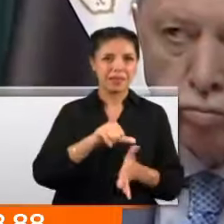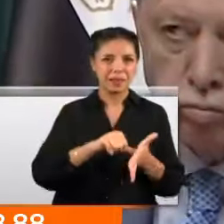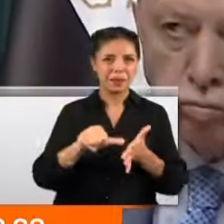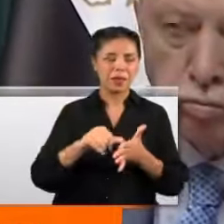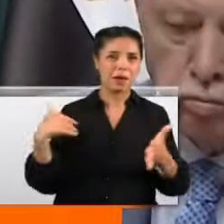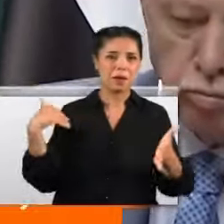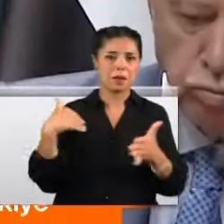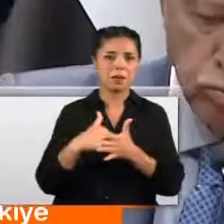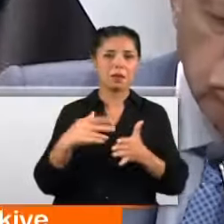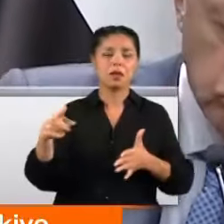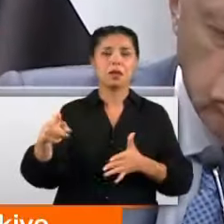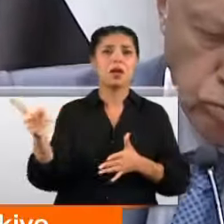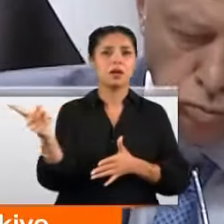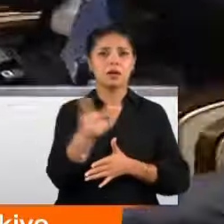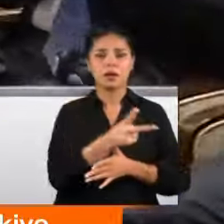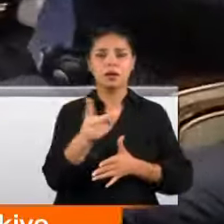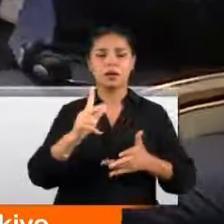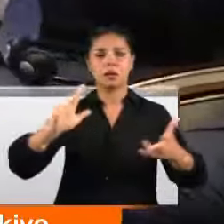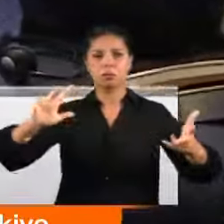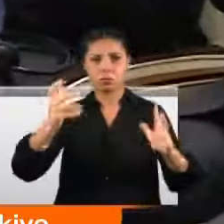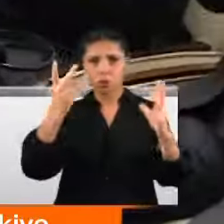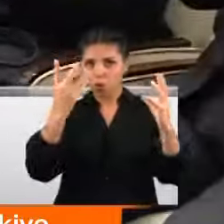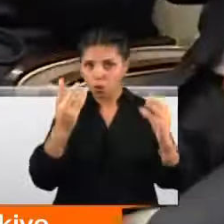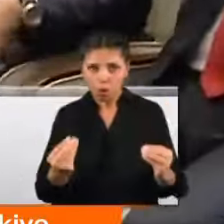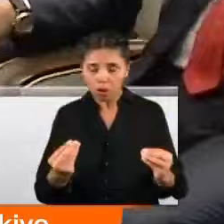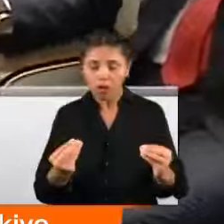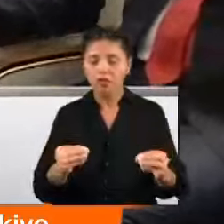taban tabana zıt kamplarda yer alan Ankara ve